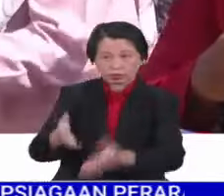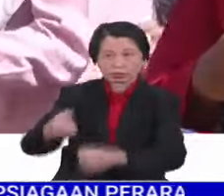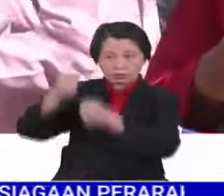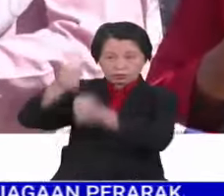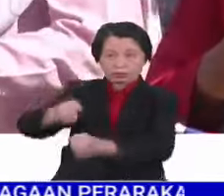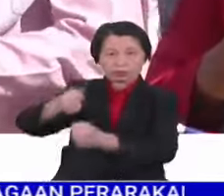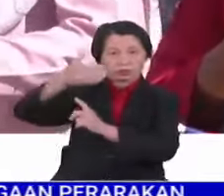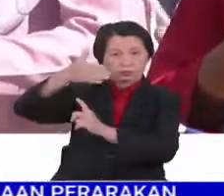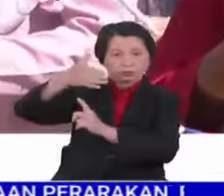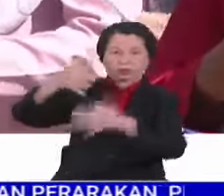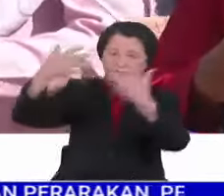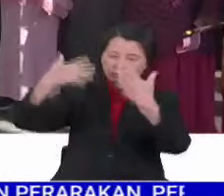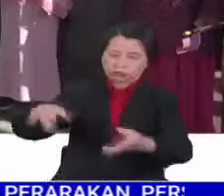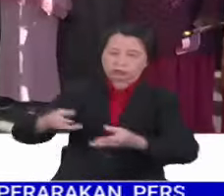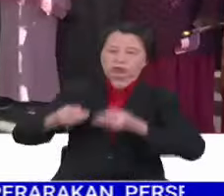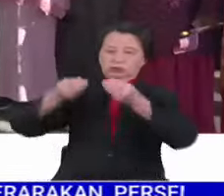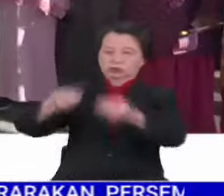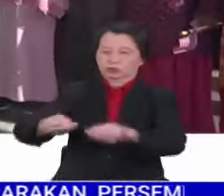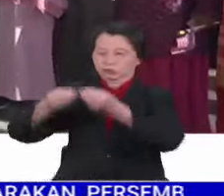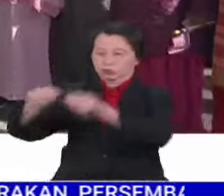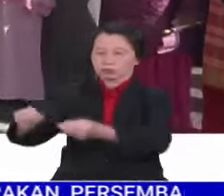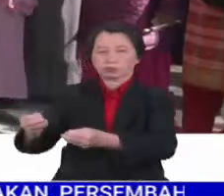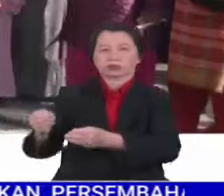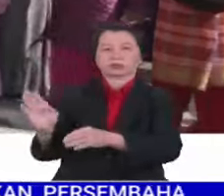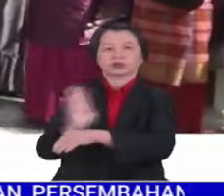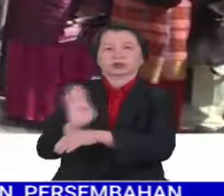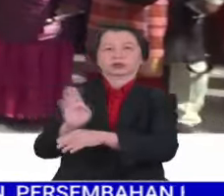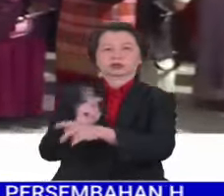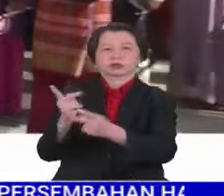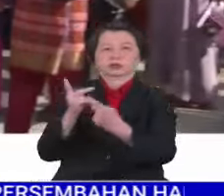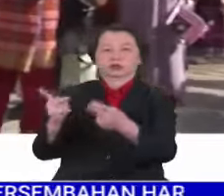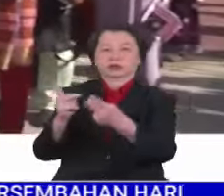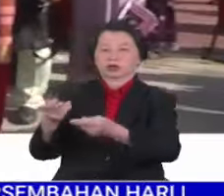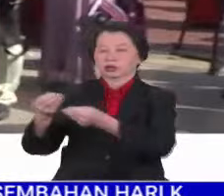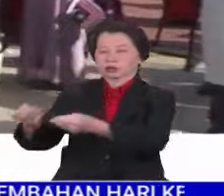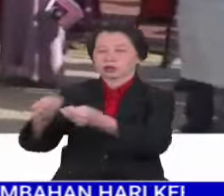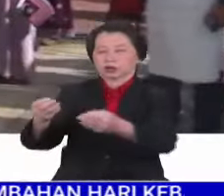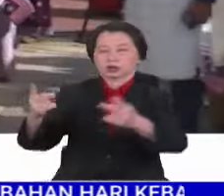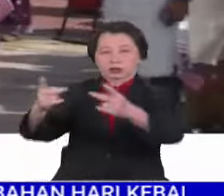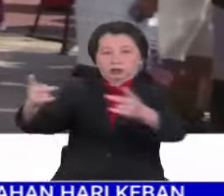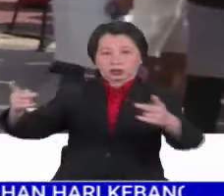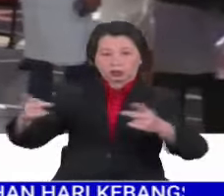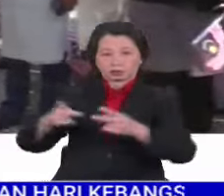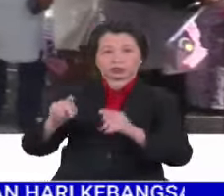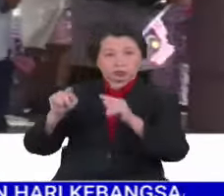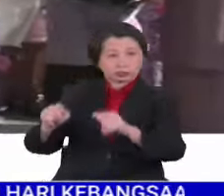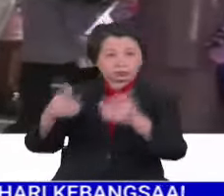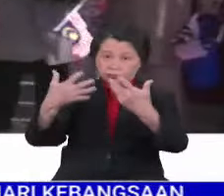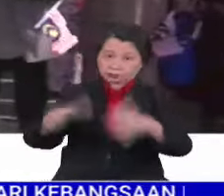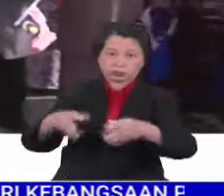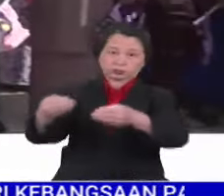pemasangan bendera sudah diserahkan kepada pemilik premis perniagaan di kawasan tersebut.